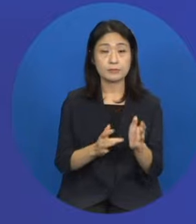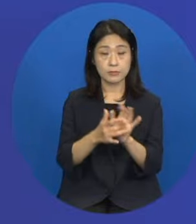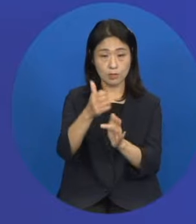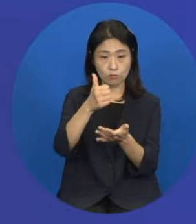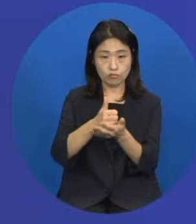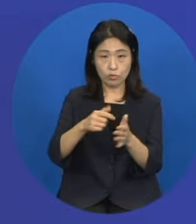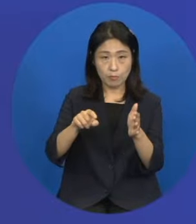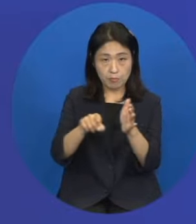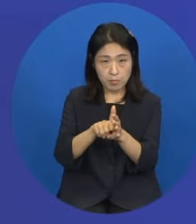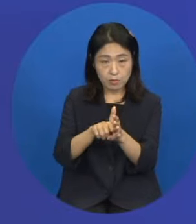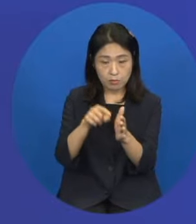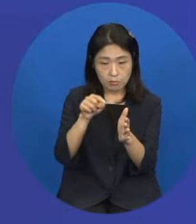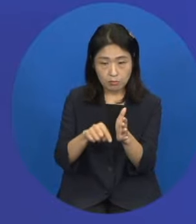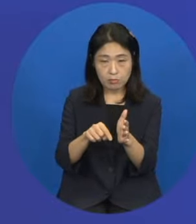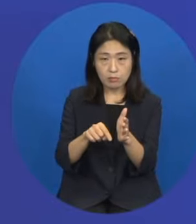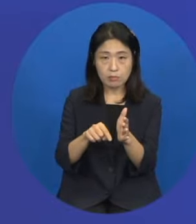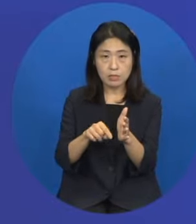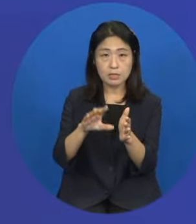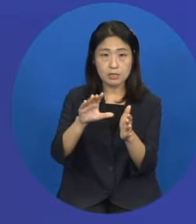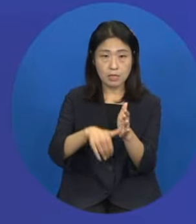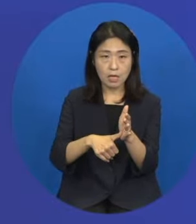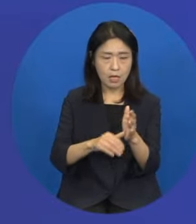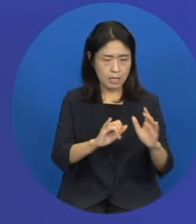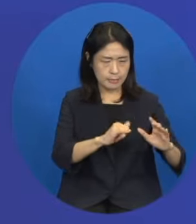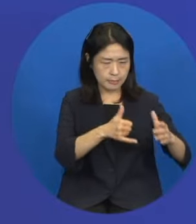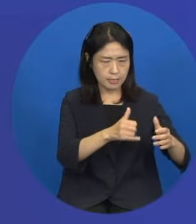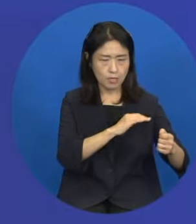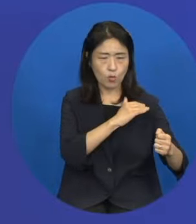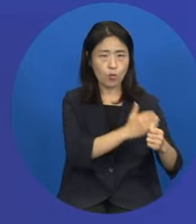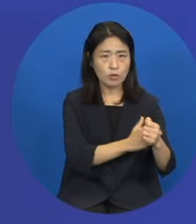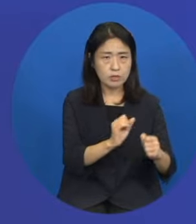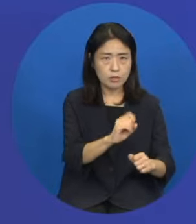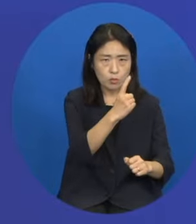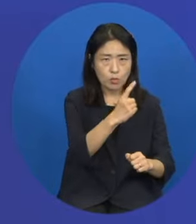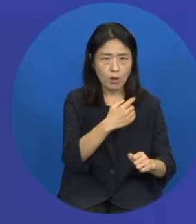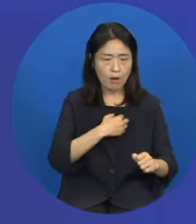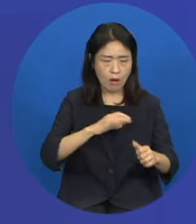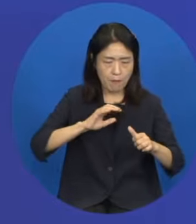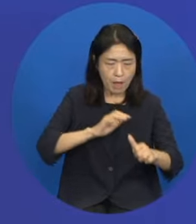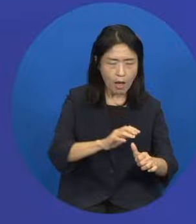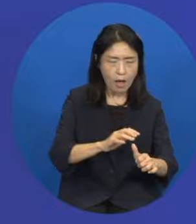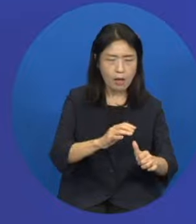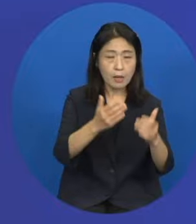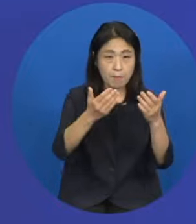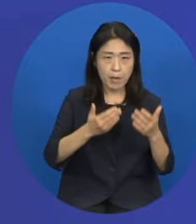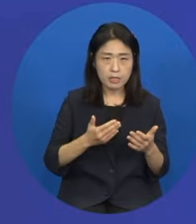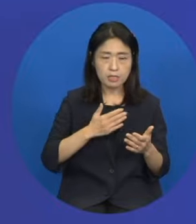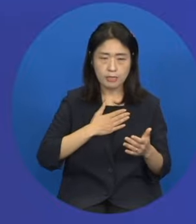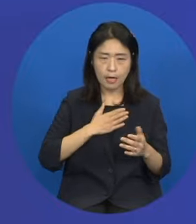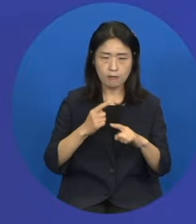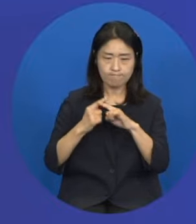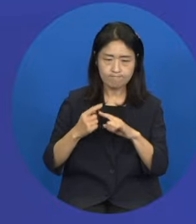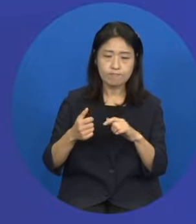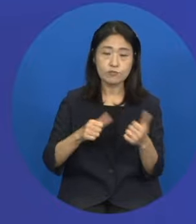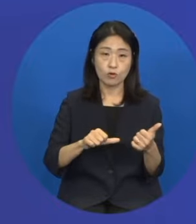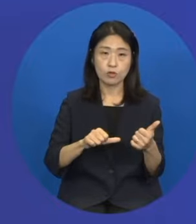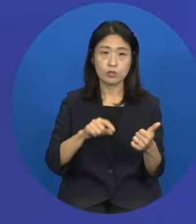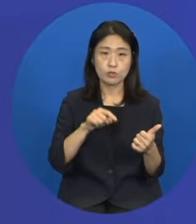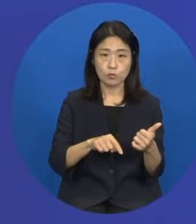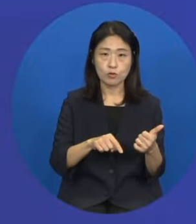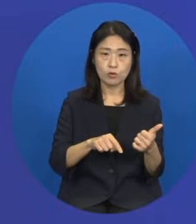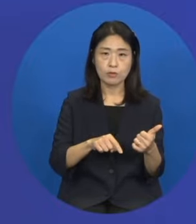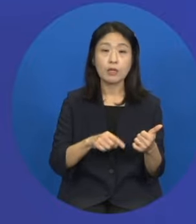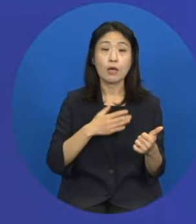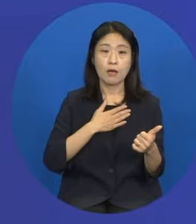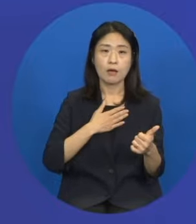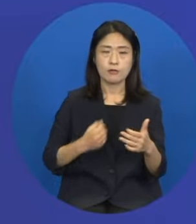믿다가 세상 권세로 인해서 박해를 받아 죽어도 좋다라고 결단한 이들이 누구냐면 성도입니다.